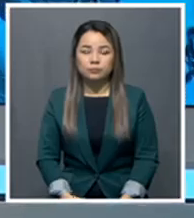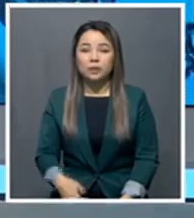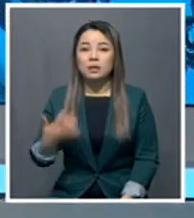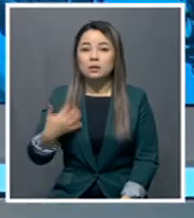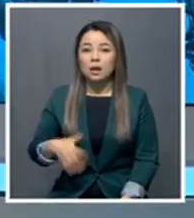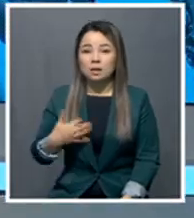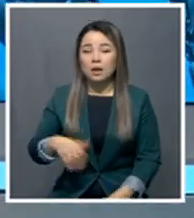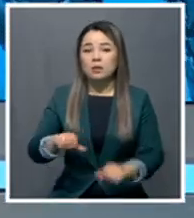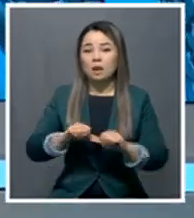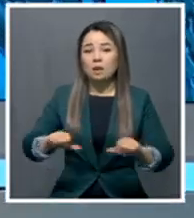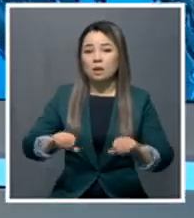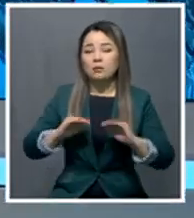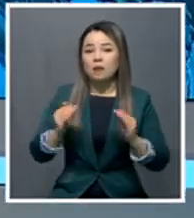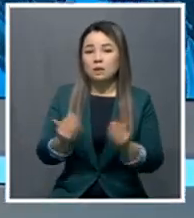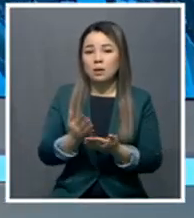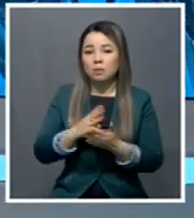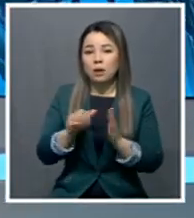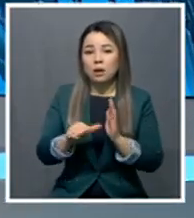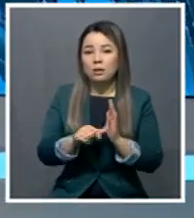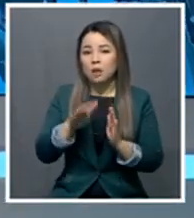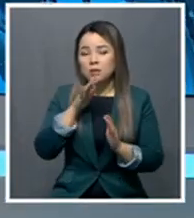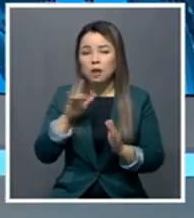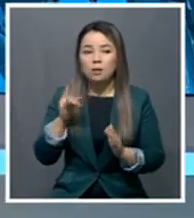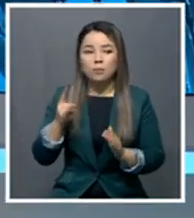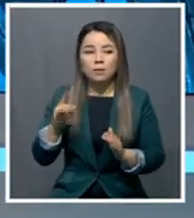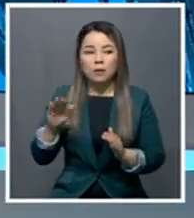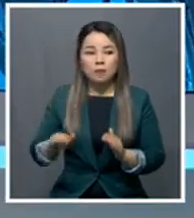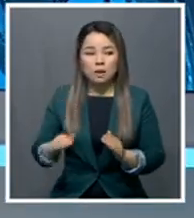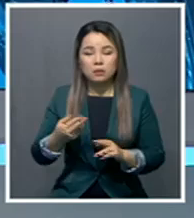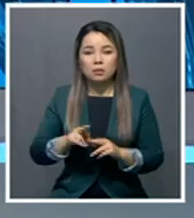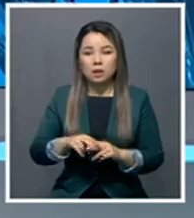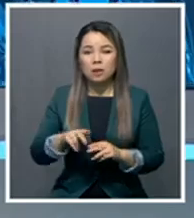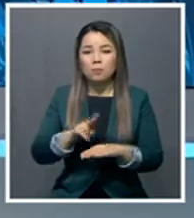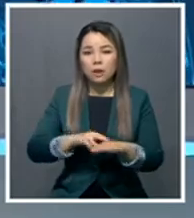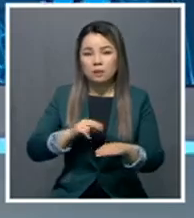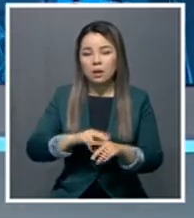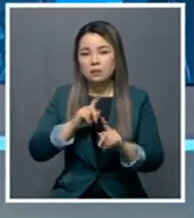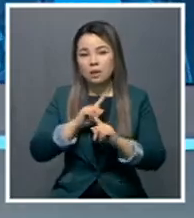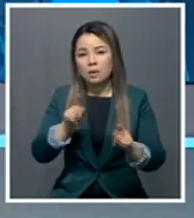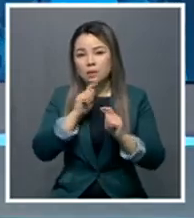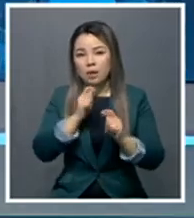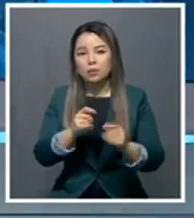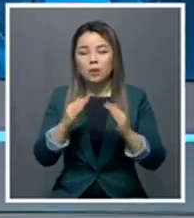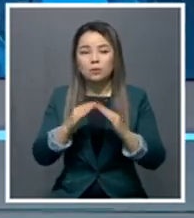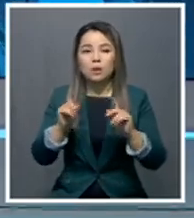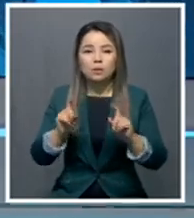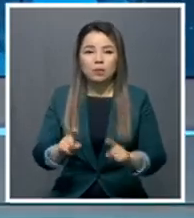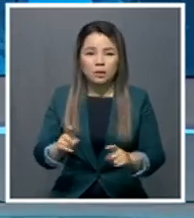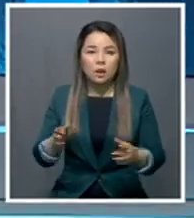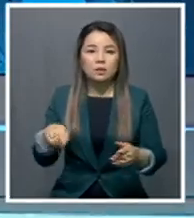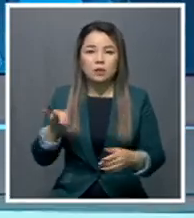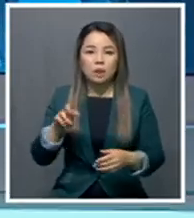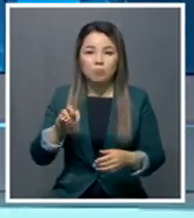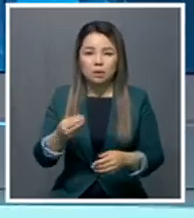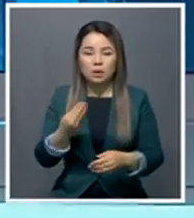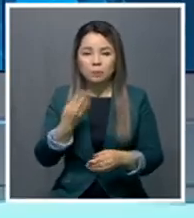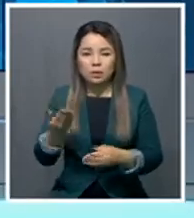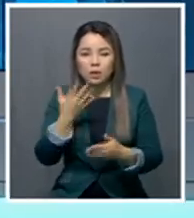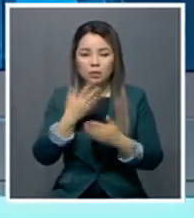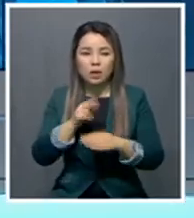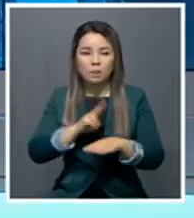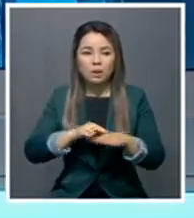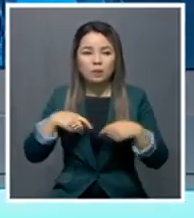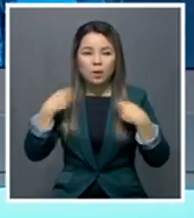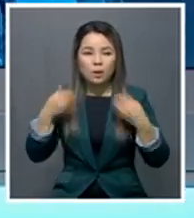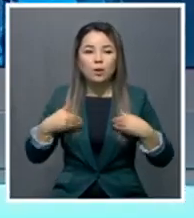Таразда карантинде отырған 6 жасар балаға полиция қызметкерлері ерекше тарту жасады. Үйде отырған кішкентай Димашты тәртіп сақшылары